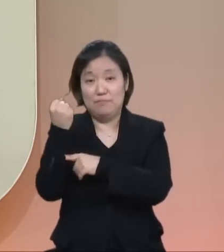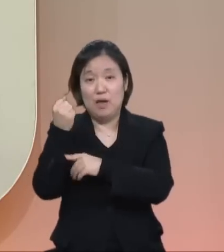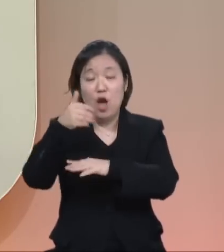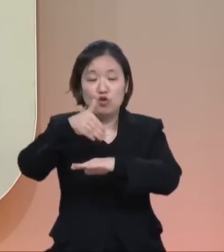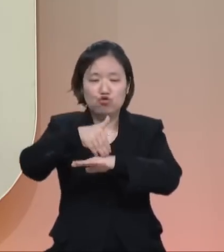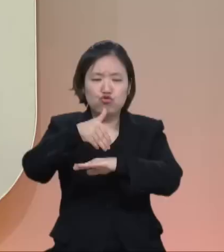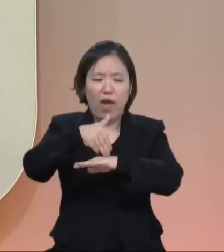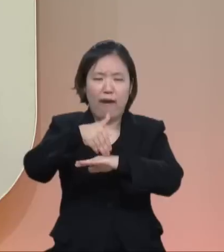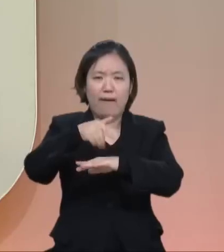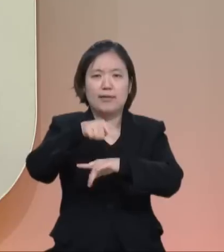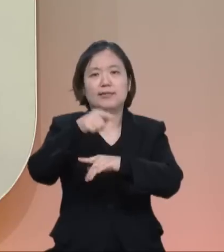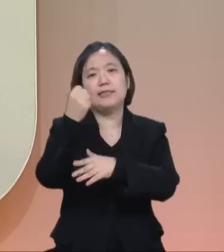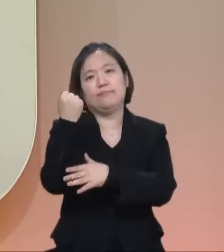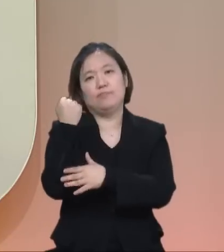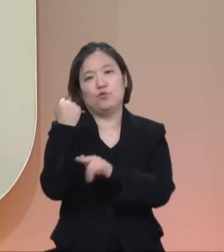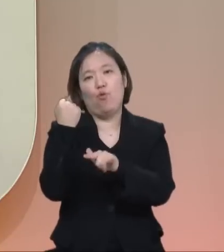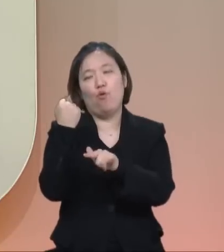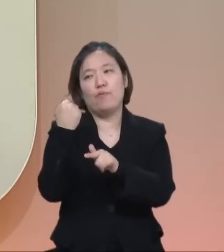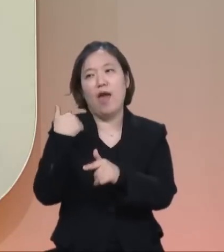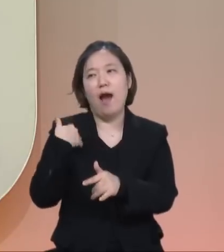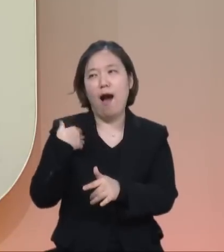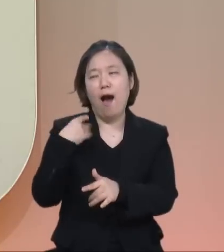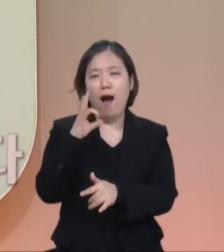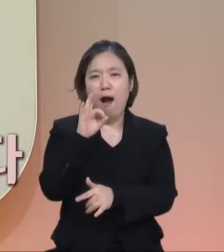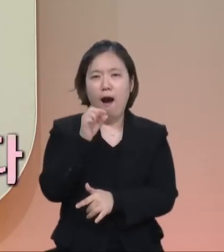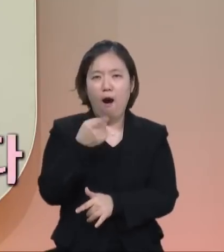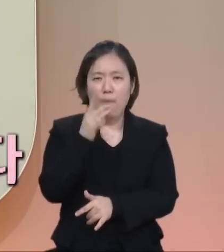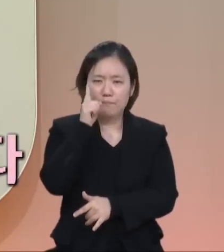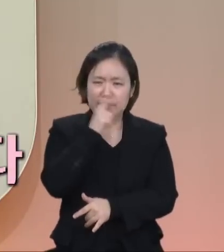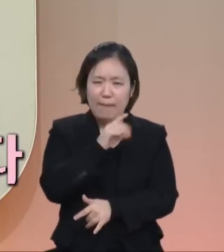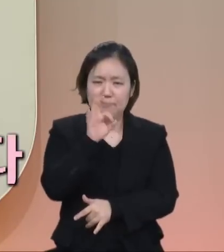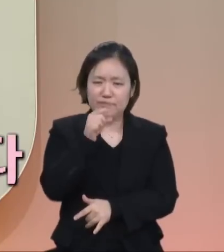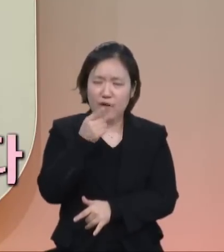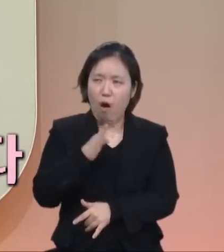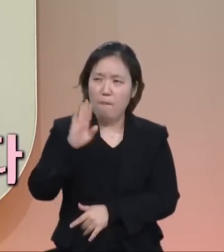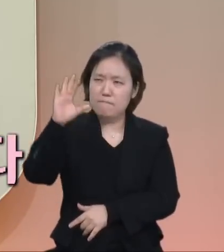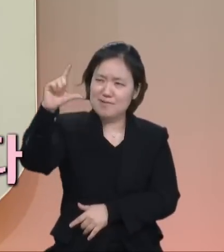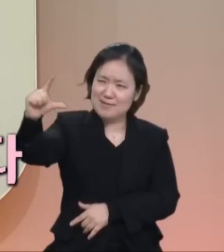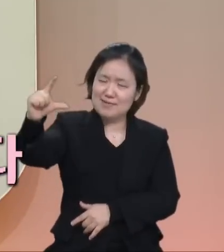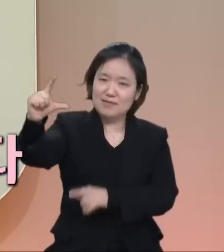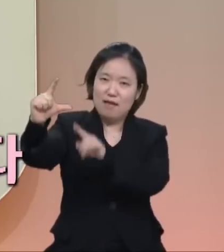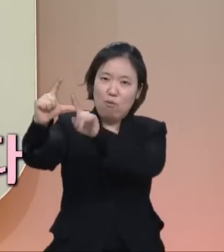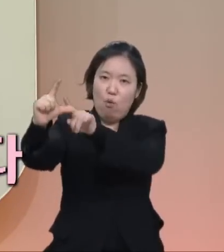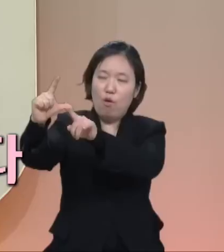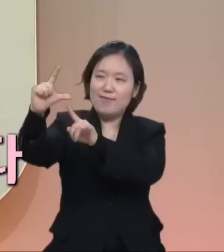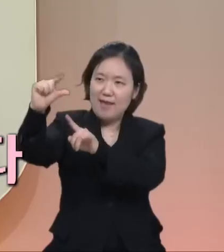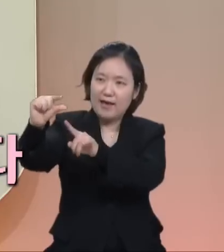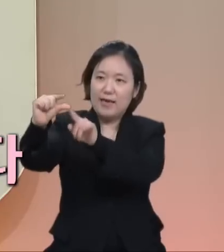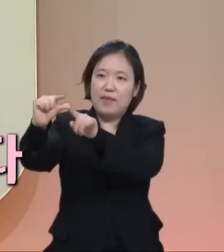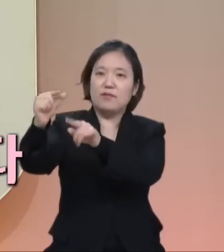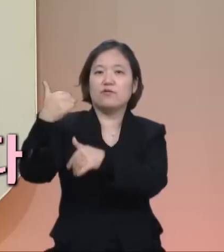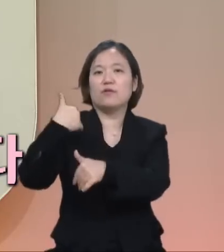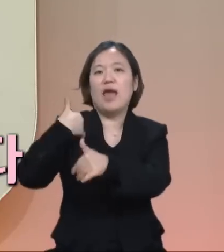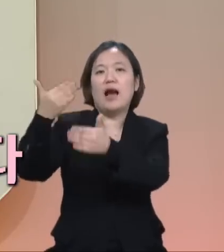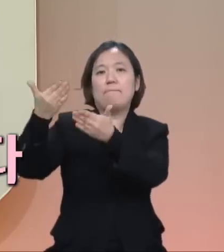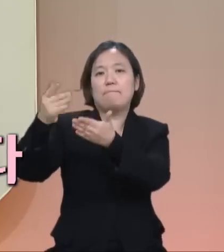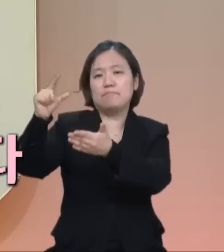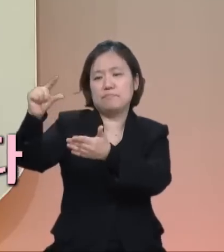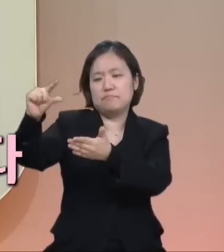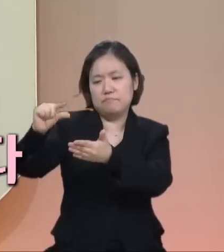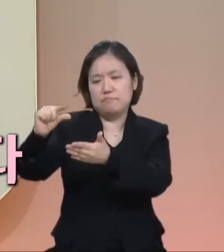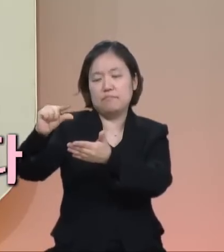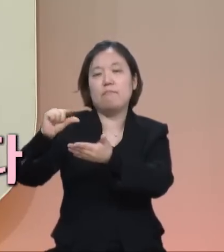힘으로 크게 받을 업을 작게 받게 되고 작은 업보를 있는 듯